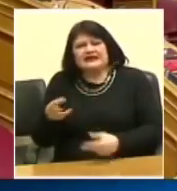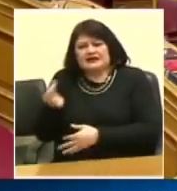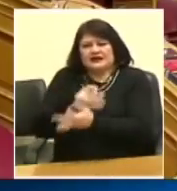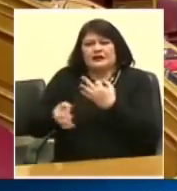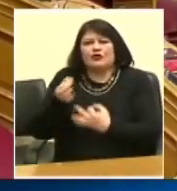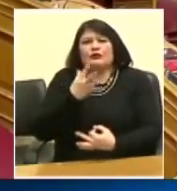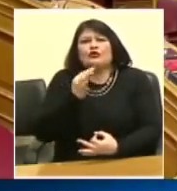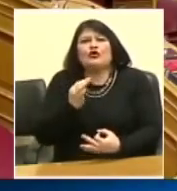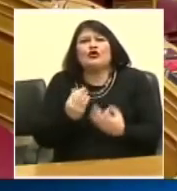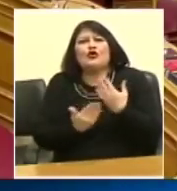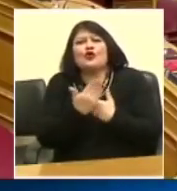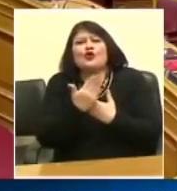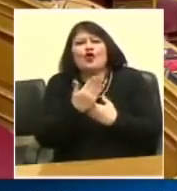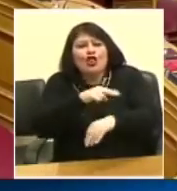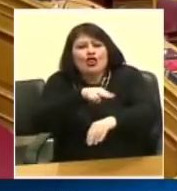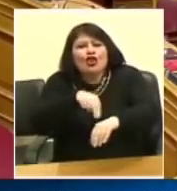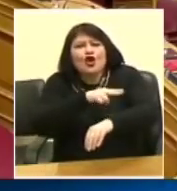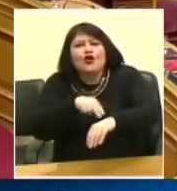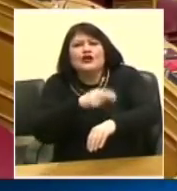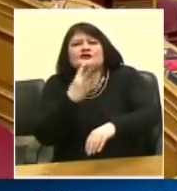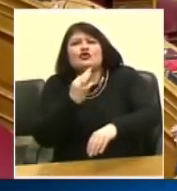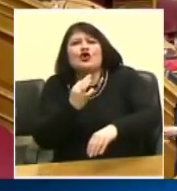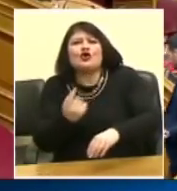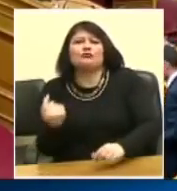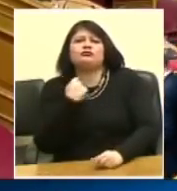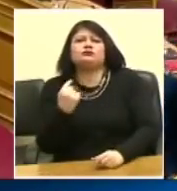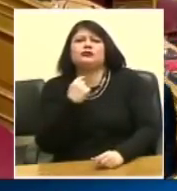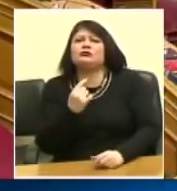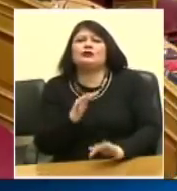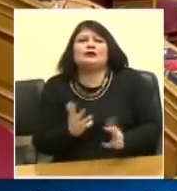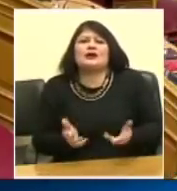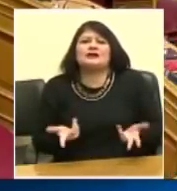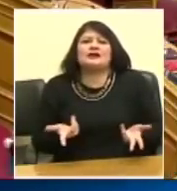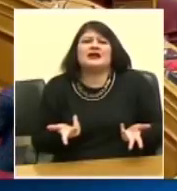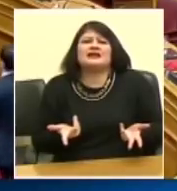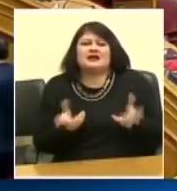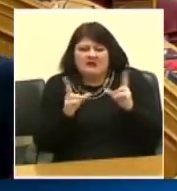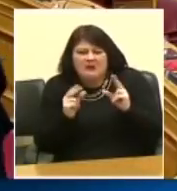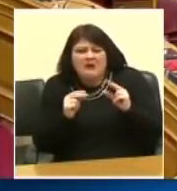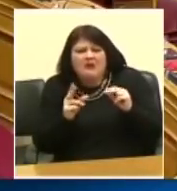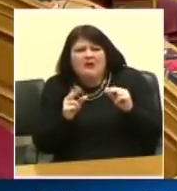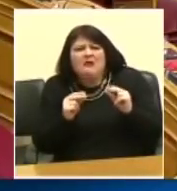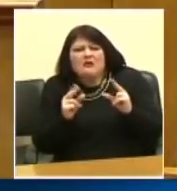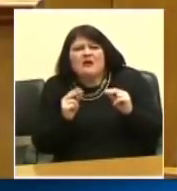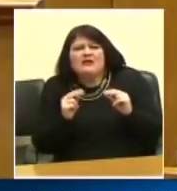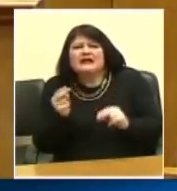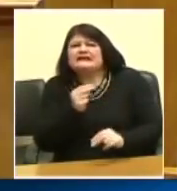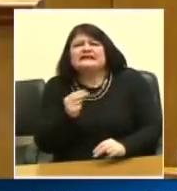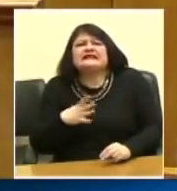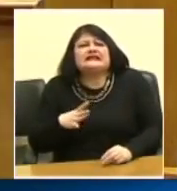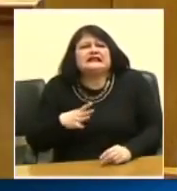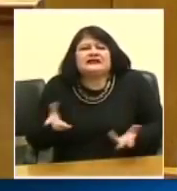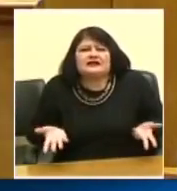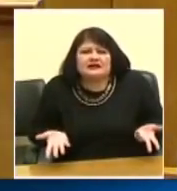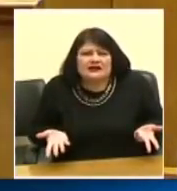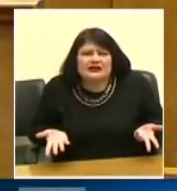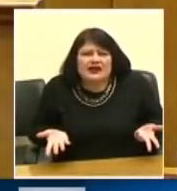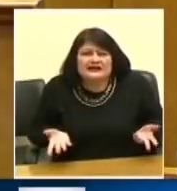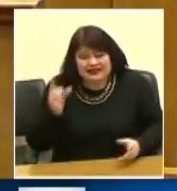πρωί χάθηκαν 2 ώρες. Ειλικρινά δεν καταλαβαίνω δηλαδή. Τι θέλετε?